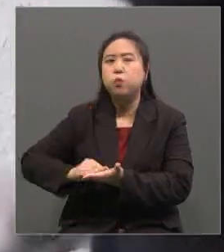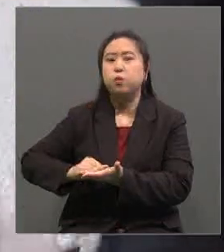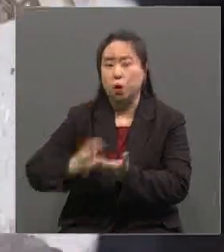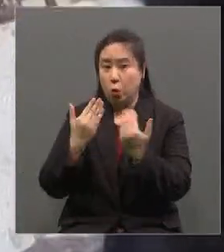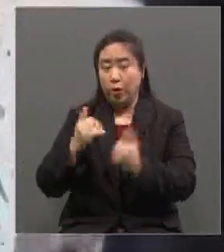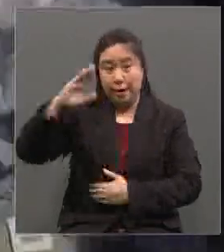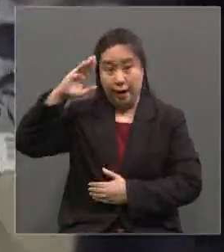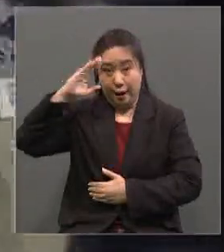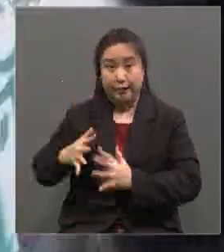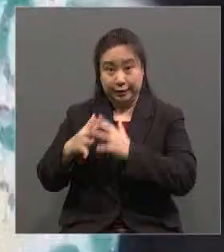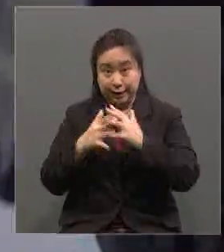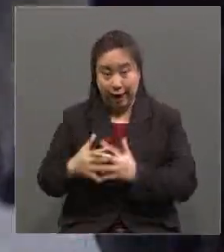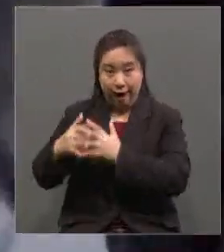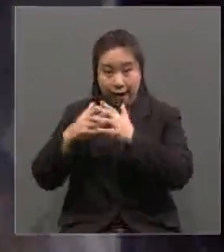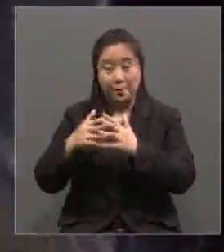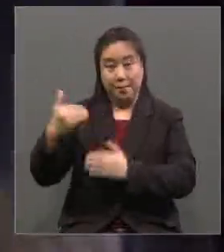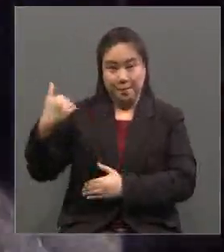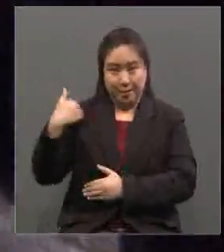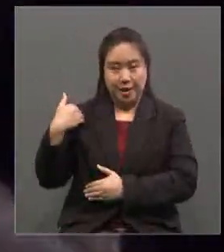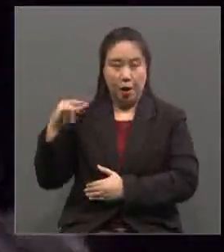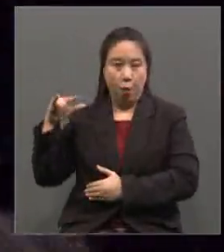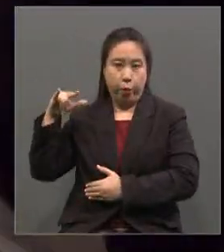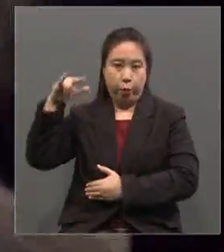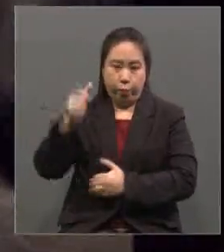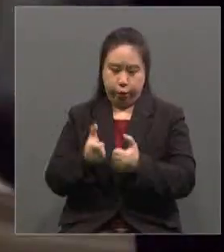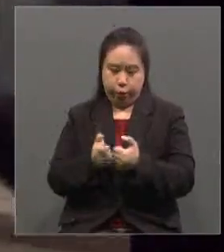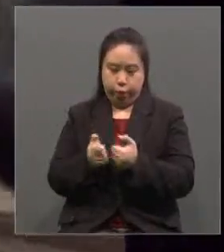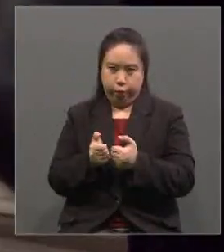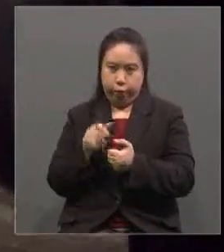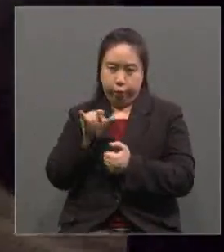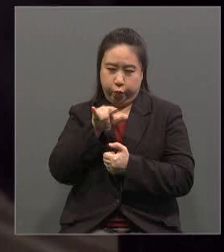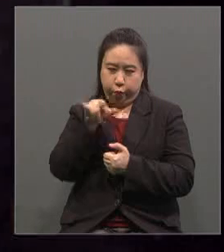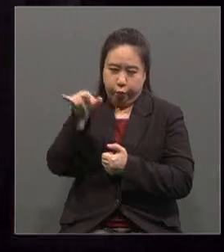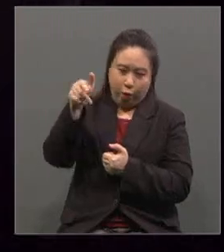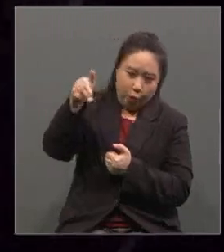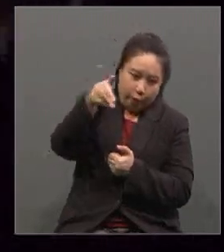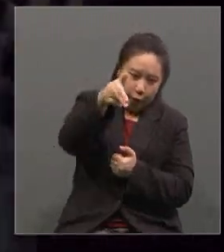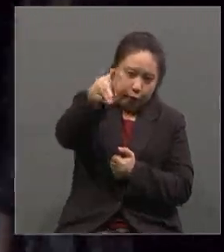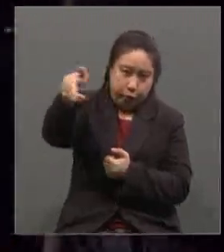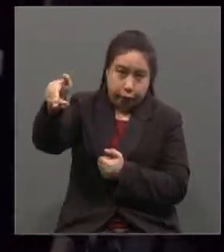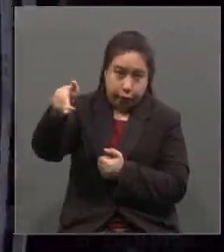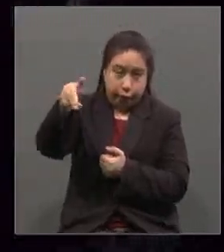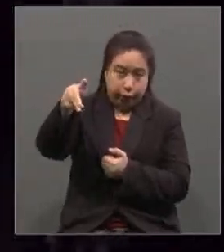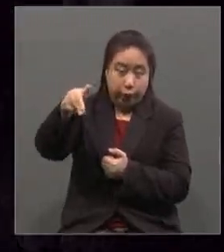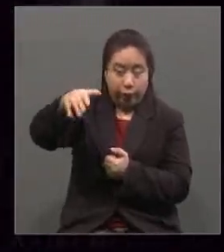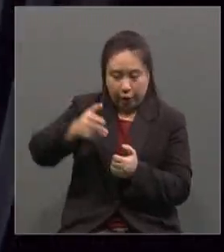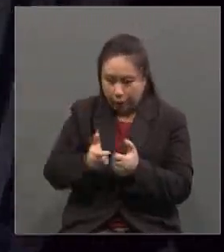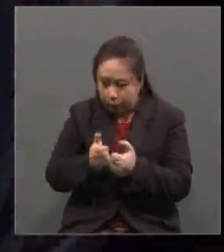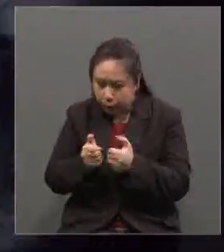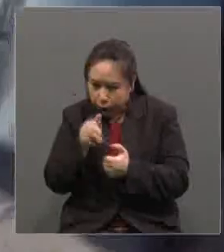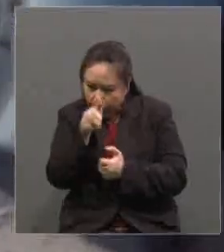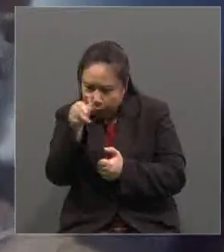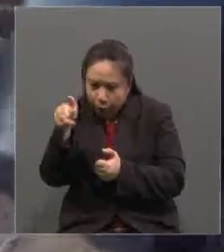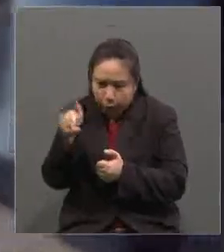กองทัพสหรัฐค่ะจะมีการส่งโดรนหลายลำเนี่ยบินเหนือฉนวนกาซ่าก็จะเน้นในพื้นที่ทางตอนใต้นะคะเพื่อที่จะสอด